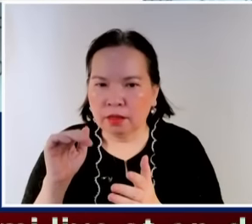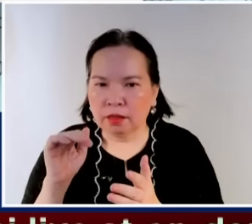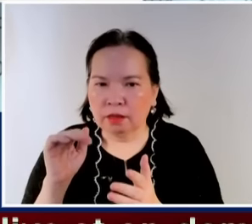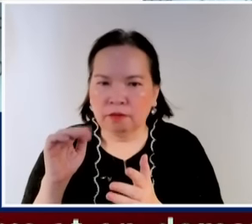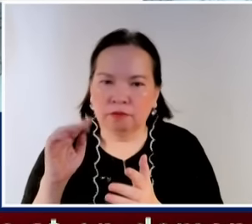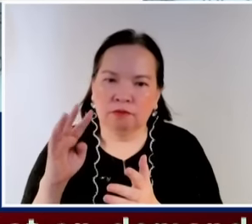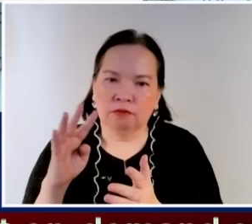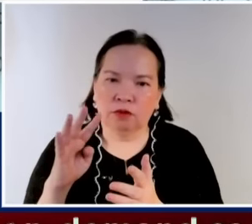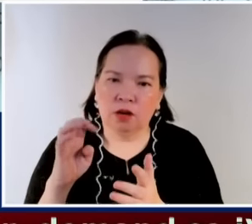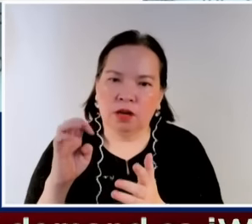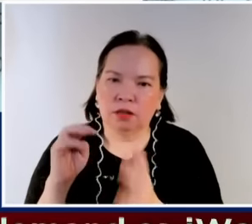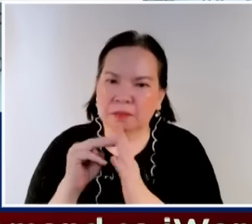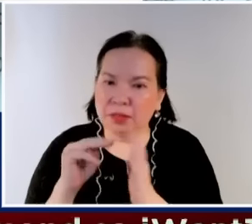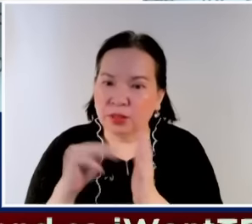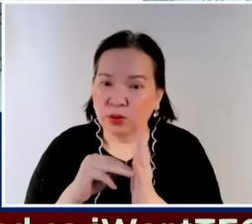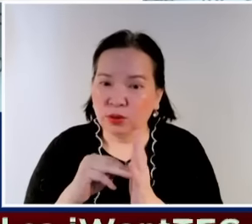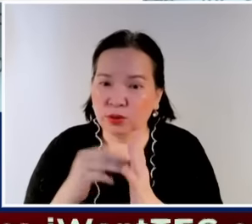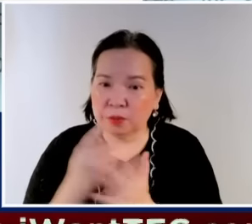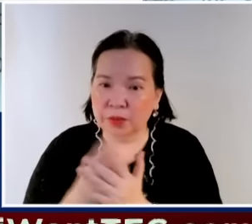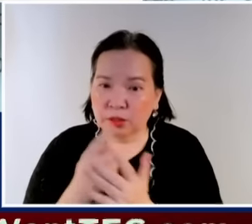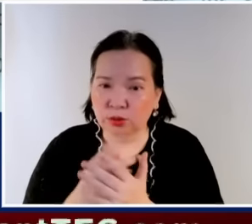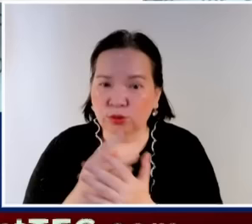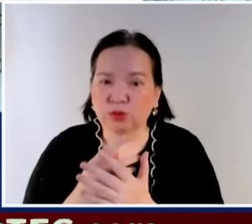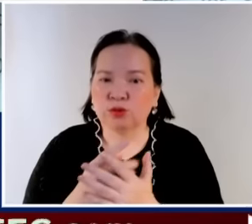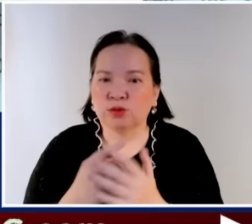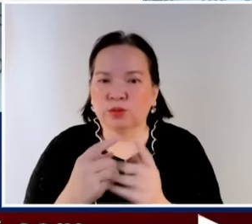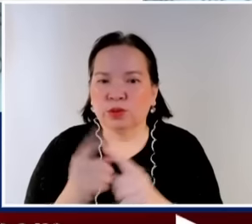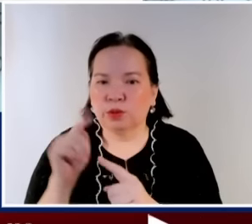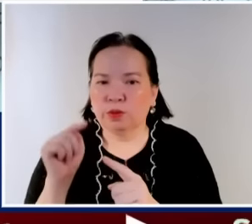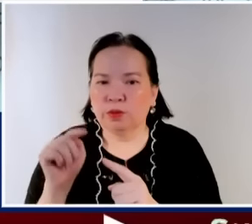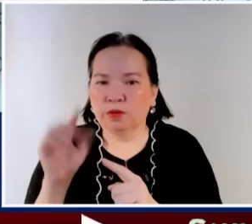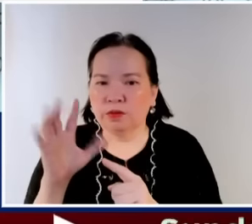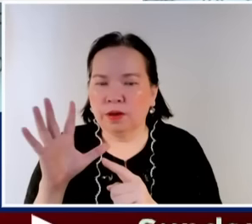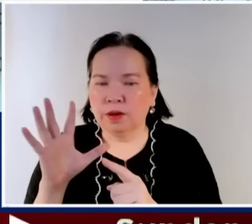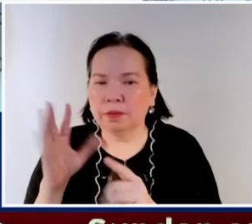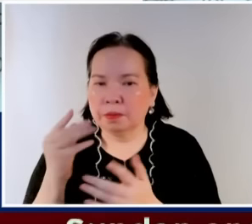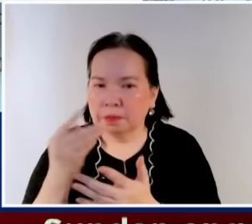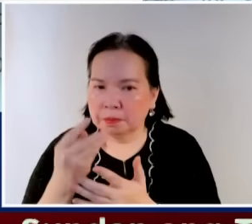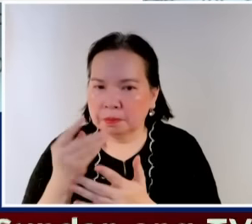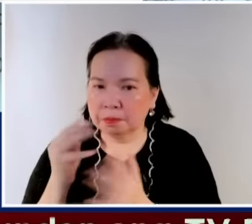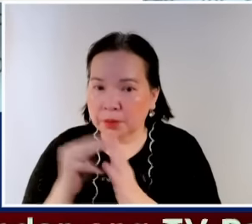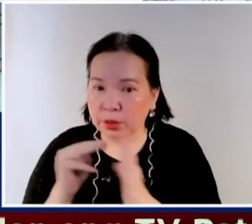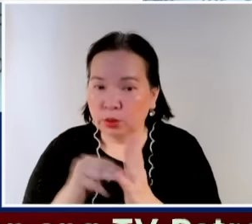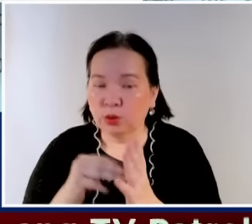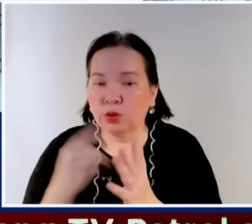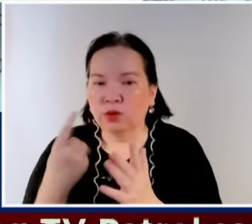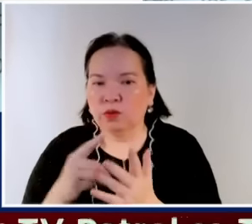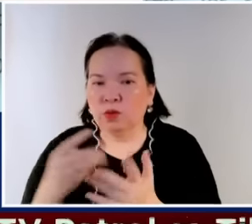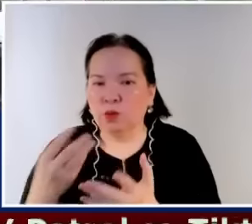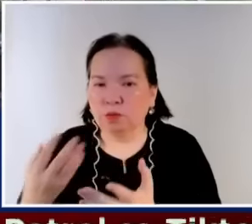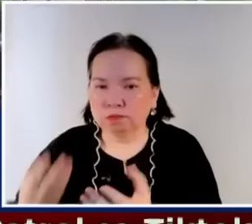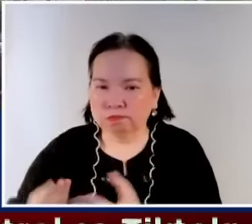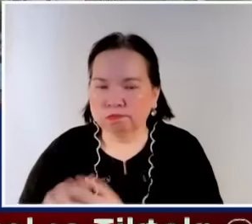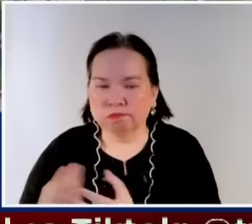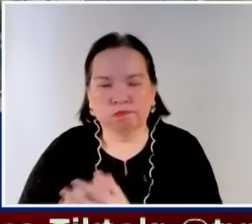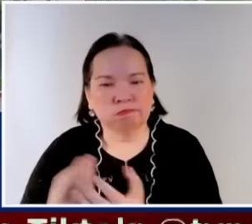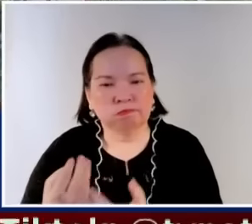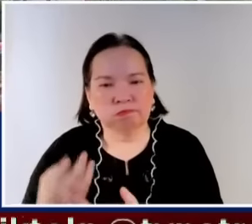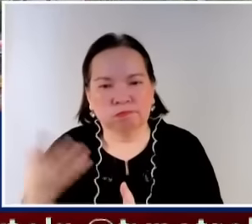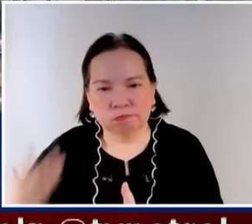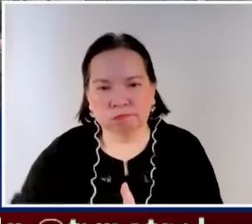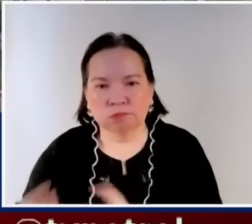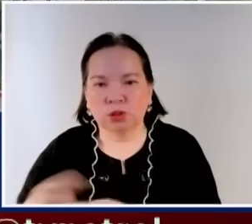milyong pesos naman para sa money laundering. Hindi kinatigan ang argumento ni Garcia na walang basehan ang